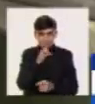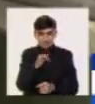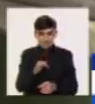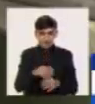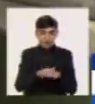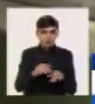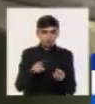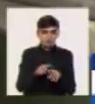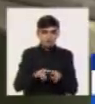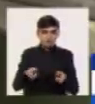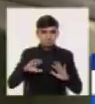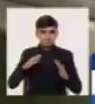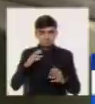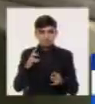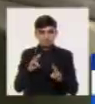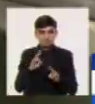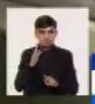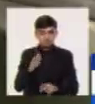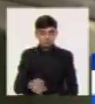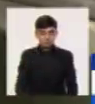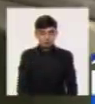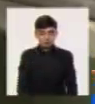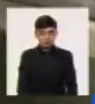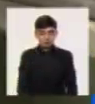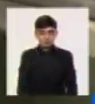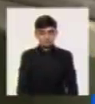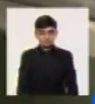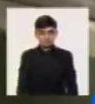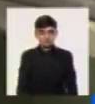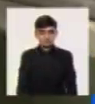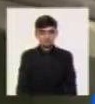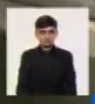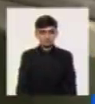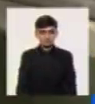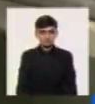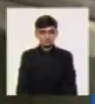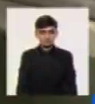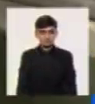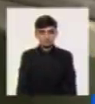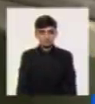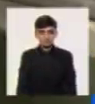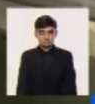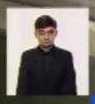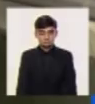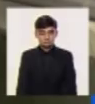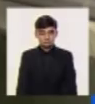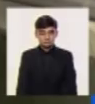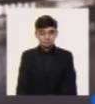жағдай да сол қалпы қала бермек дейді. Гүлнәс Сайлауқызы, Нұркен Тоқмурзин, Информ бюро, Нұр